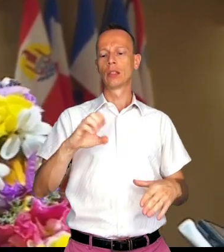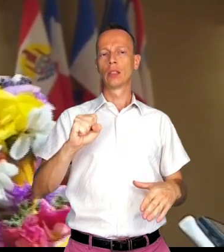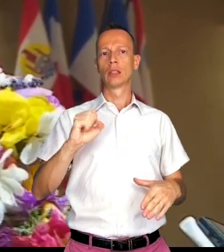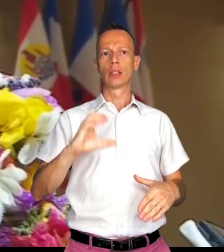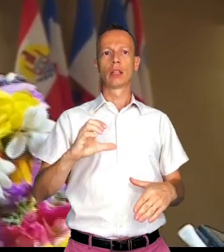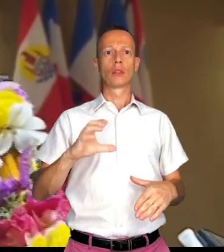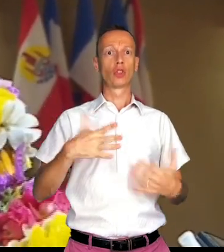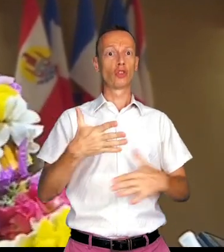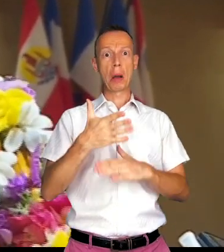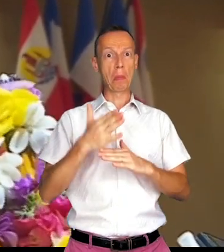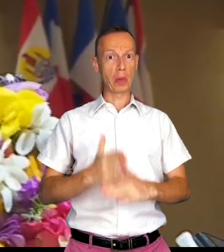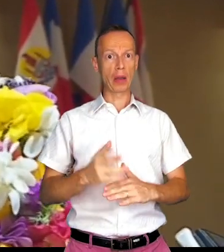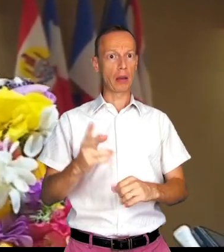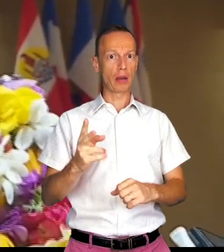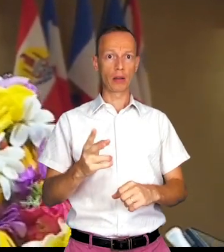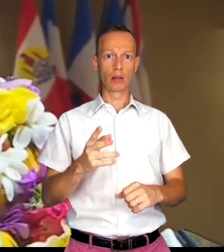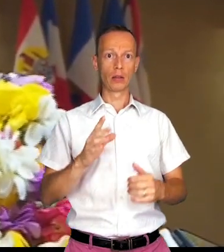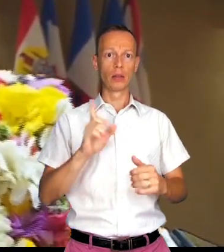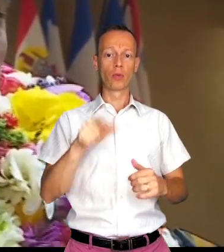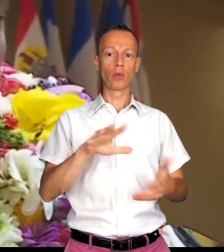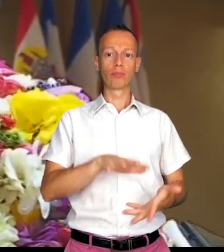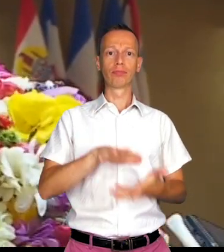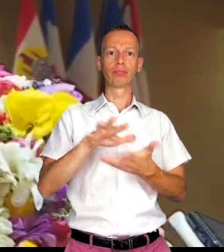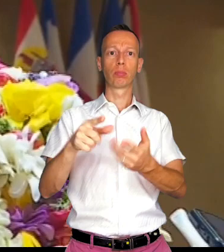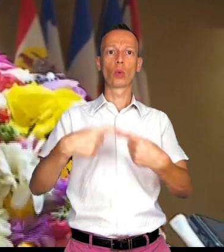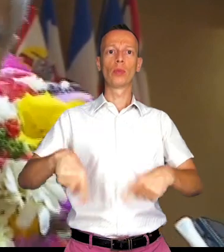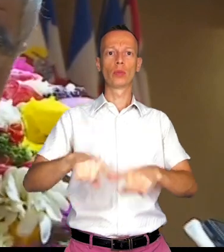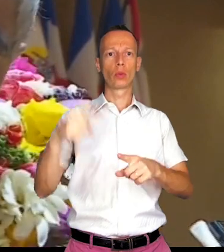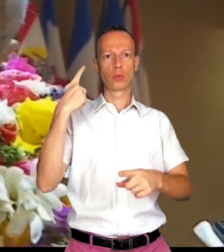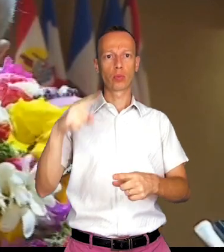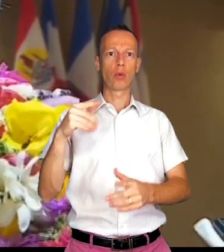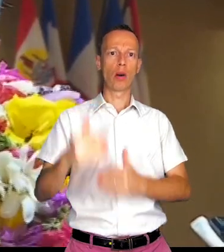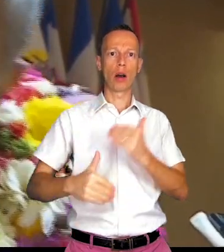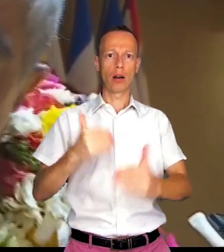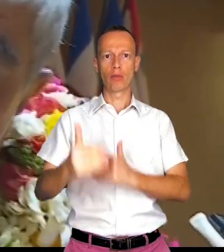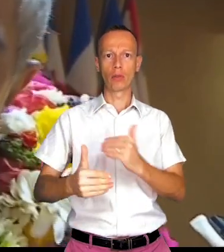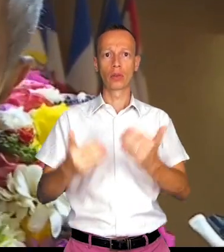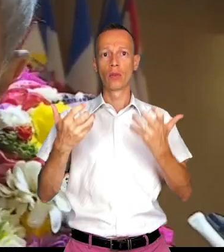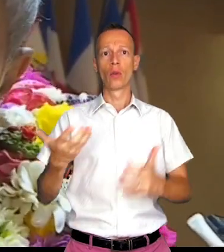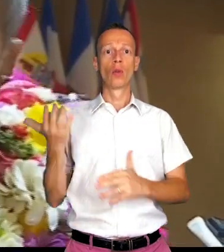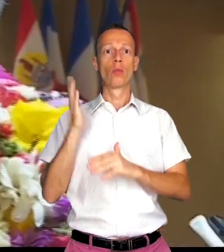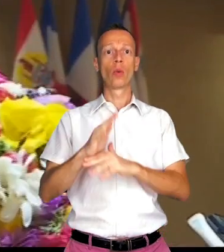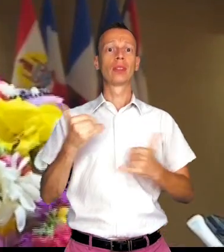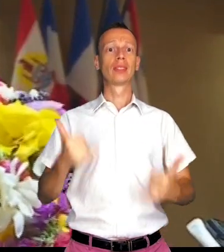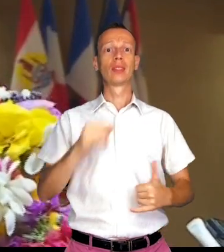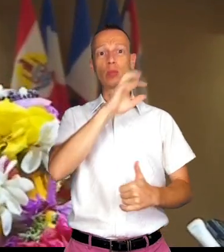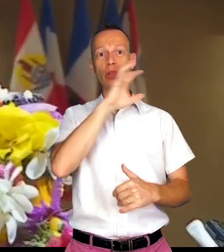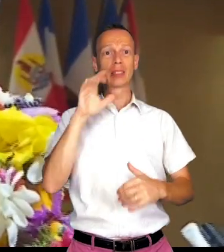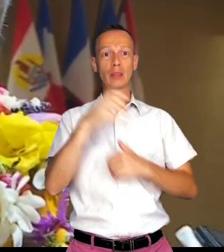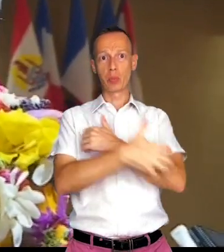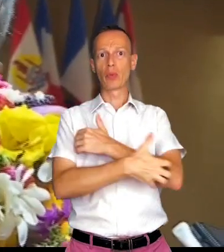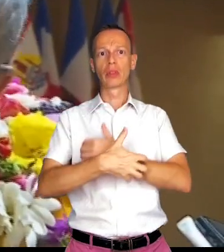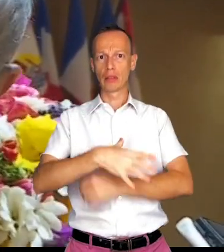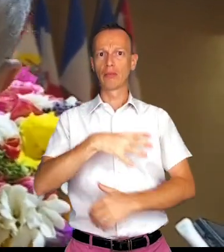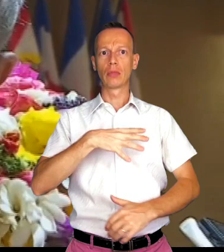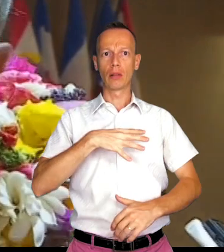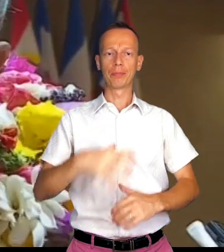j'ai transmise. Tout est prêt. Donc, il y a juste à transmettre dans les commissions. Et après, donc, pour montrer que la